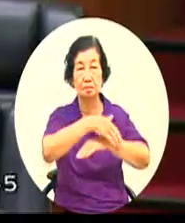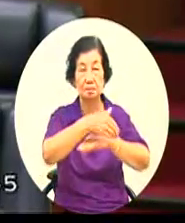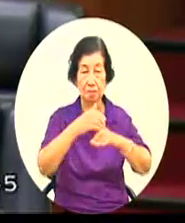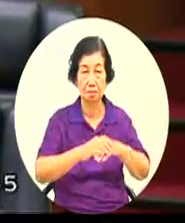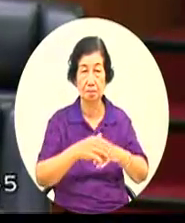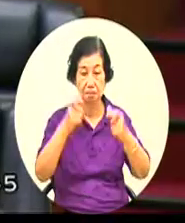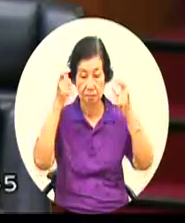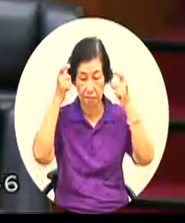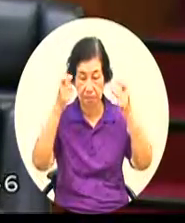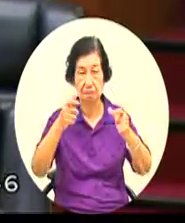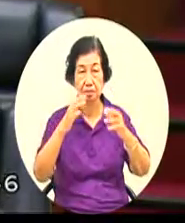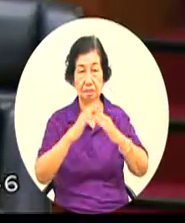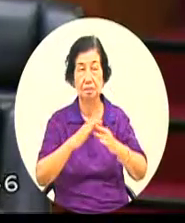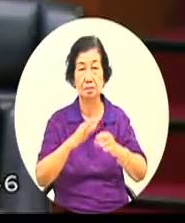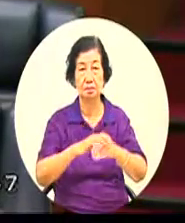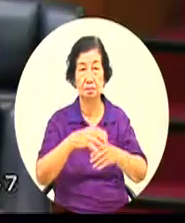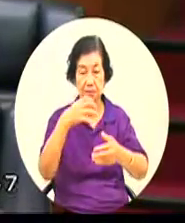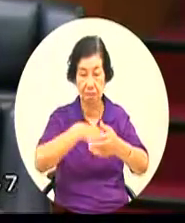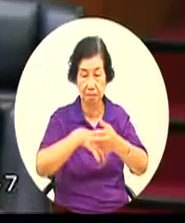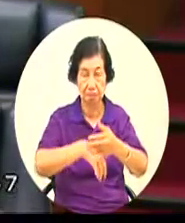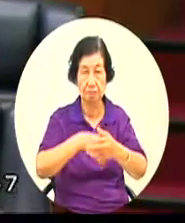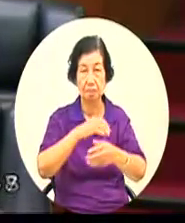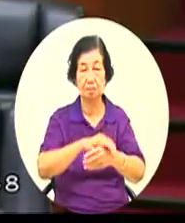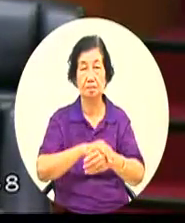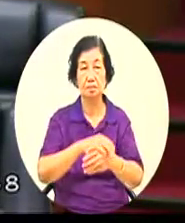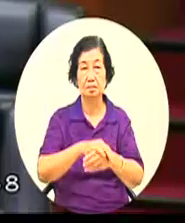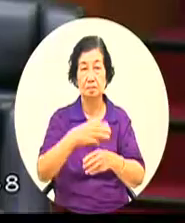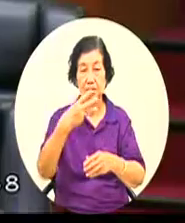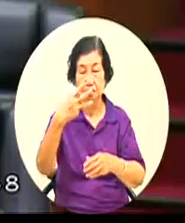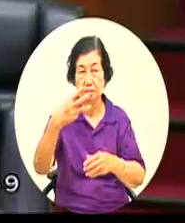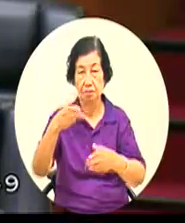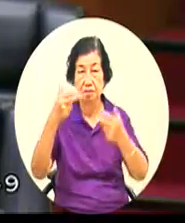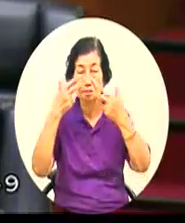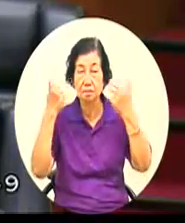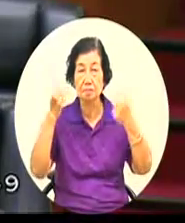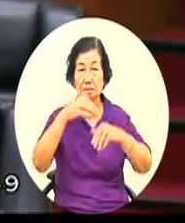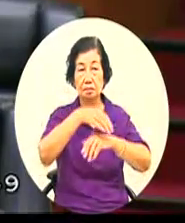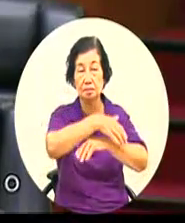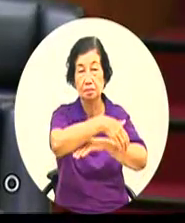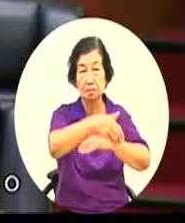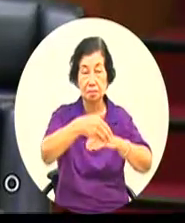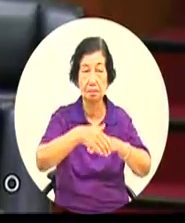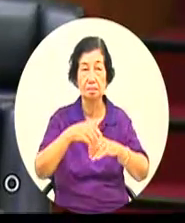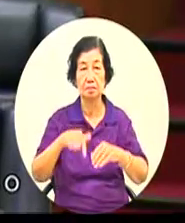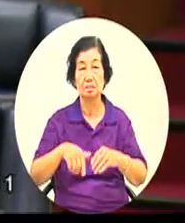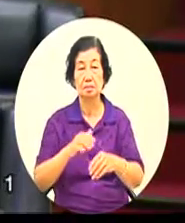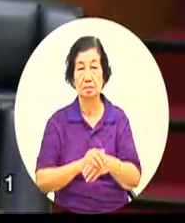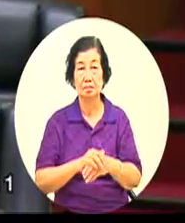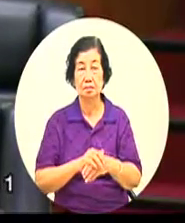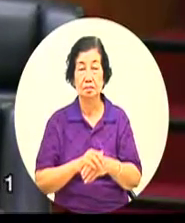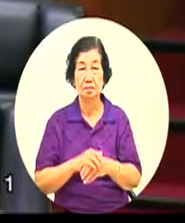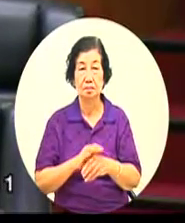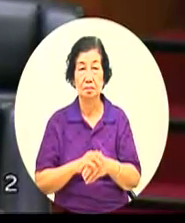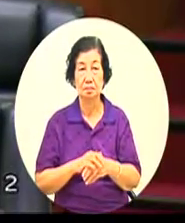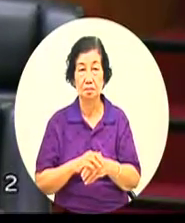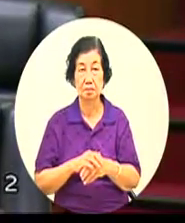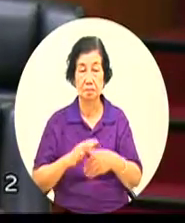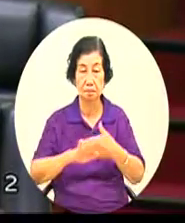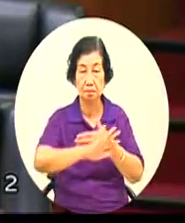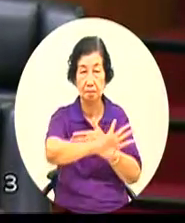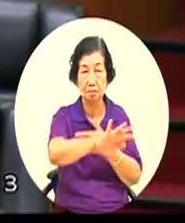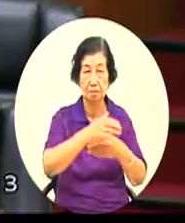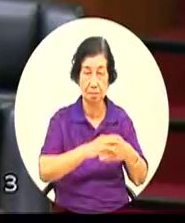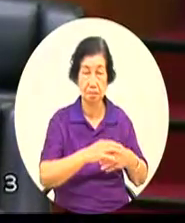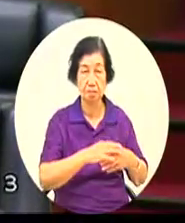原住民地区了，所以我刚才提到就是说，我们绝对不同于其他都会区，然后就是